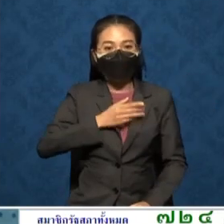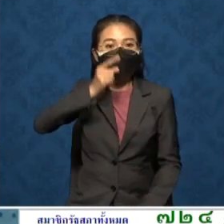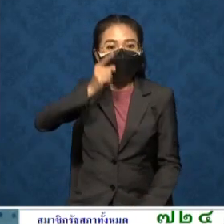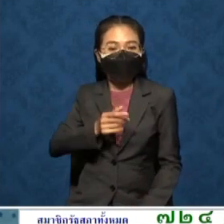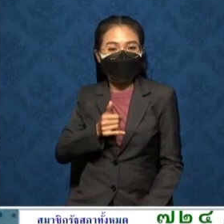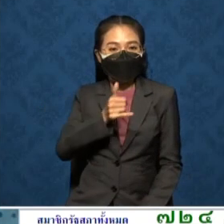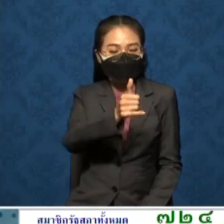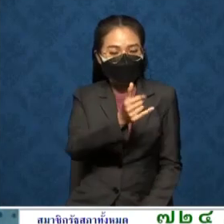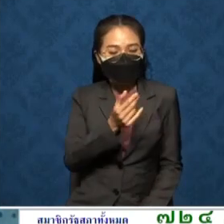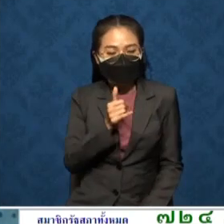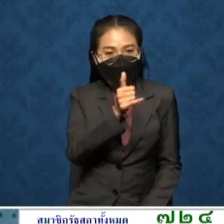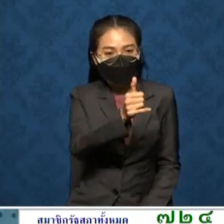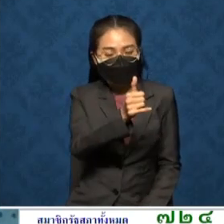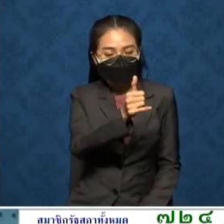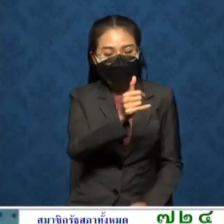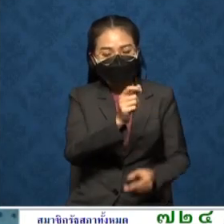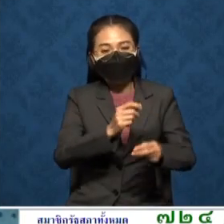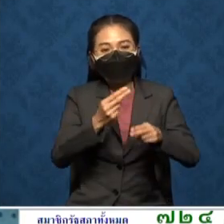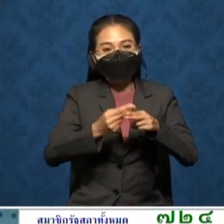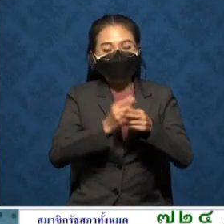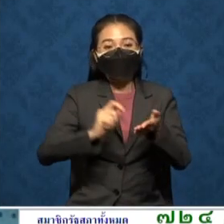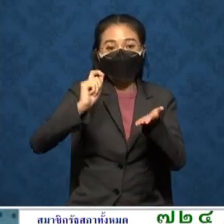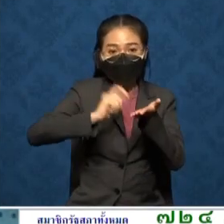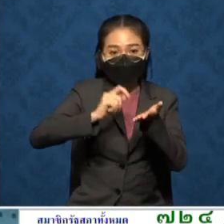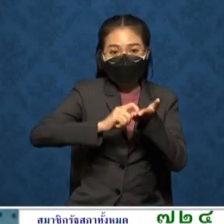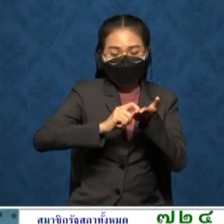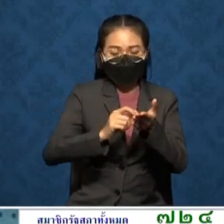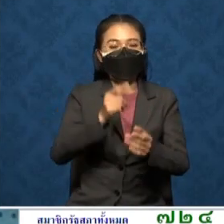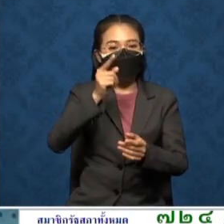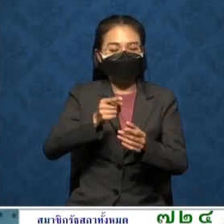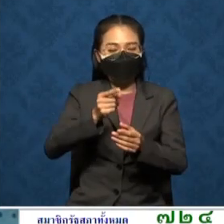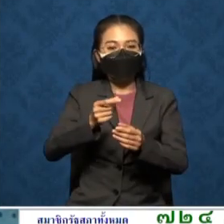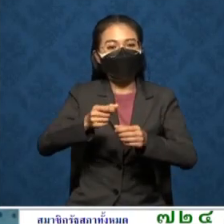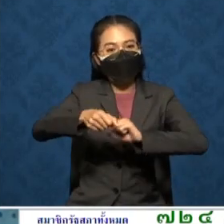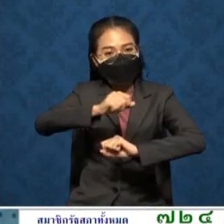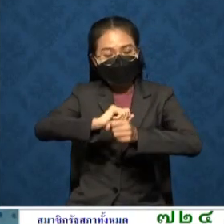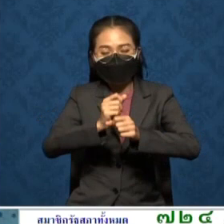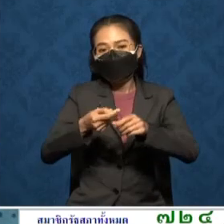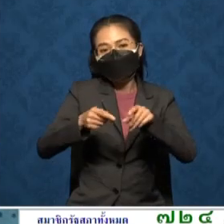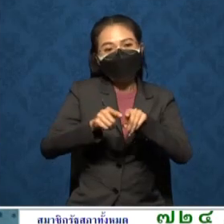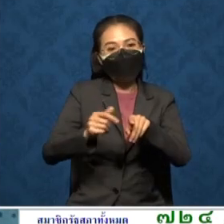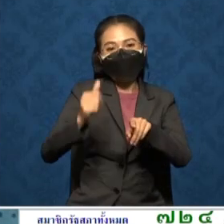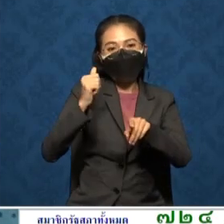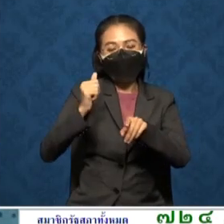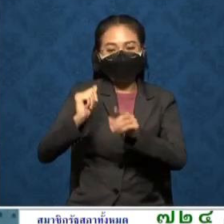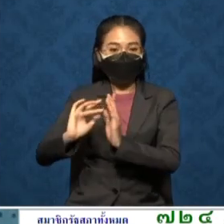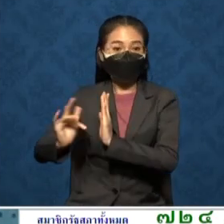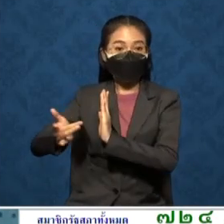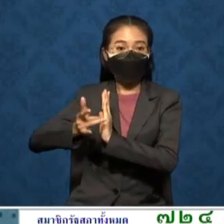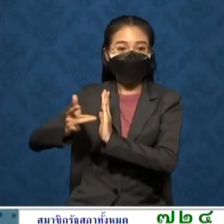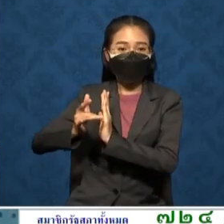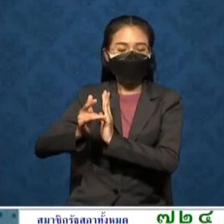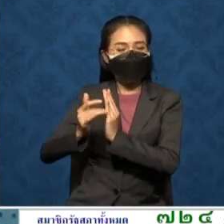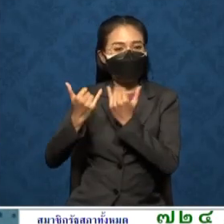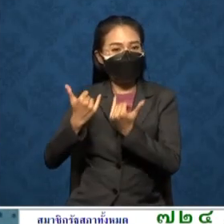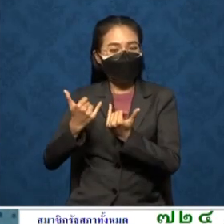าลายเซ็นก็ยังต้องอนุโลมใช้แบบเดิมไปก่อนจะใช้วิธีการทางอิเล็กทรอนิกส์ในขณะนี้นั้นยัง